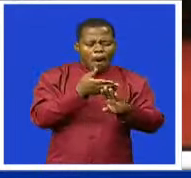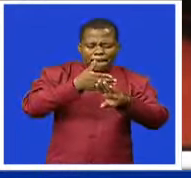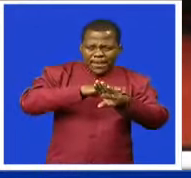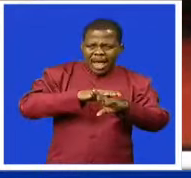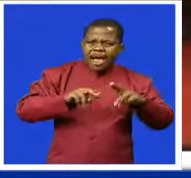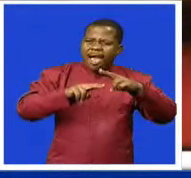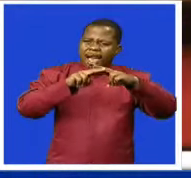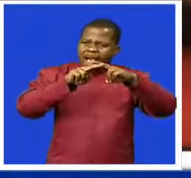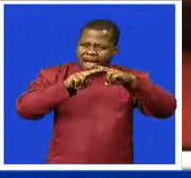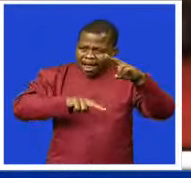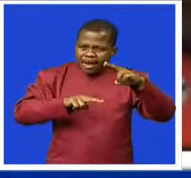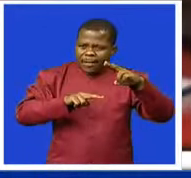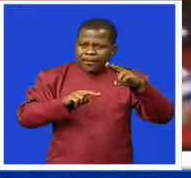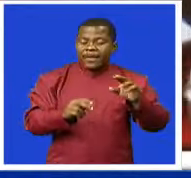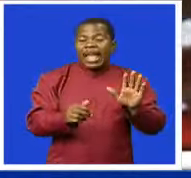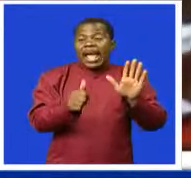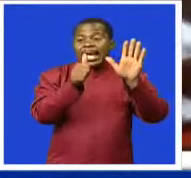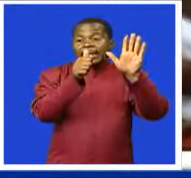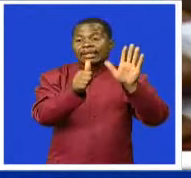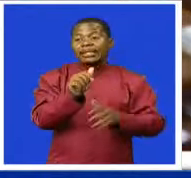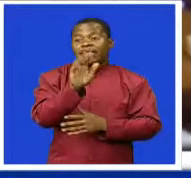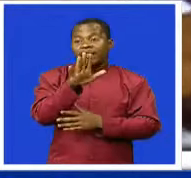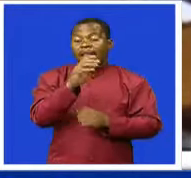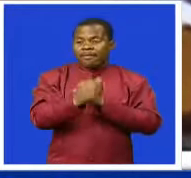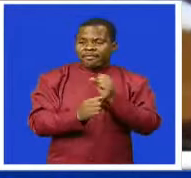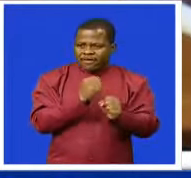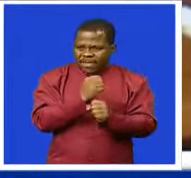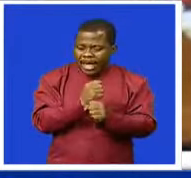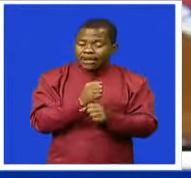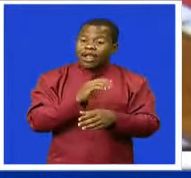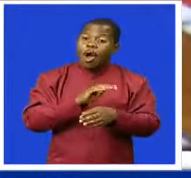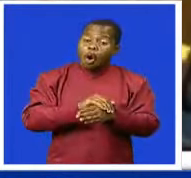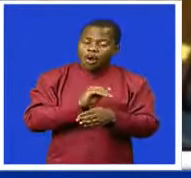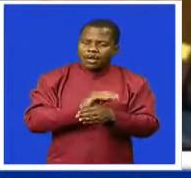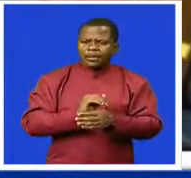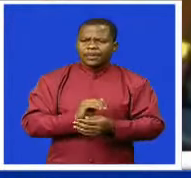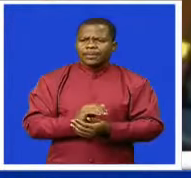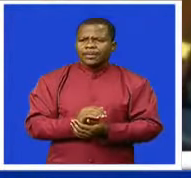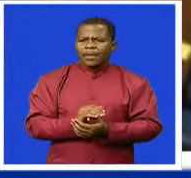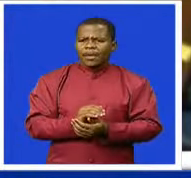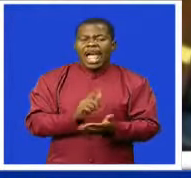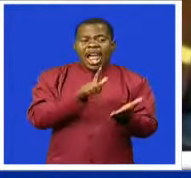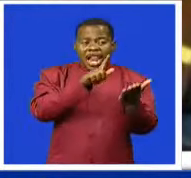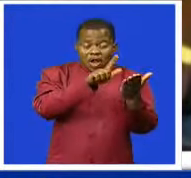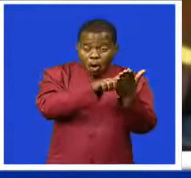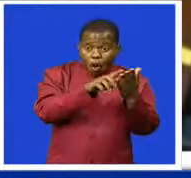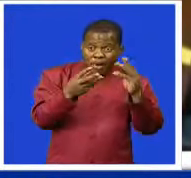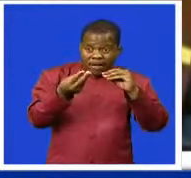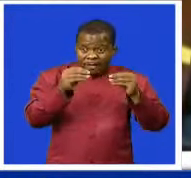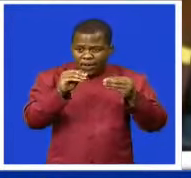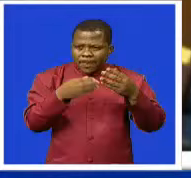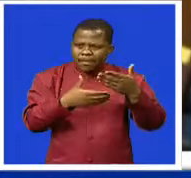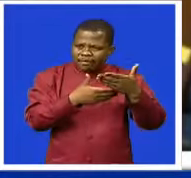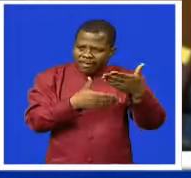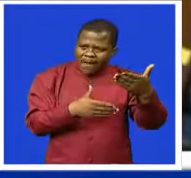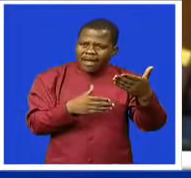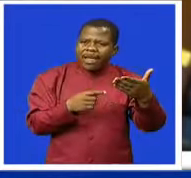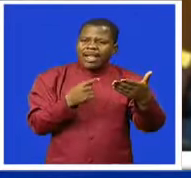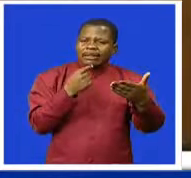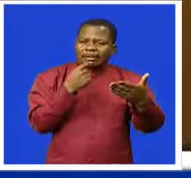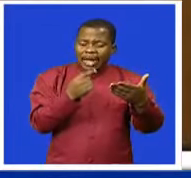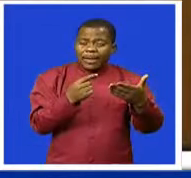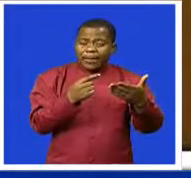losachitshelwe ke wona uthi le mali letawuphuma itawubukwa icathaniswa nemali yepensheni